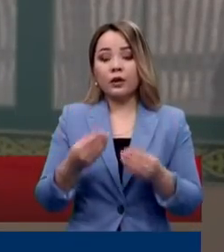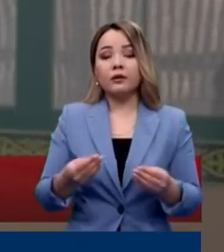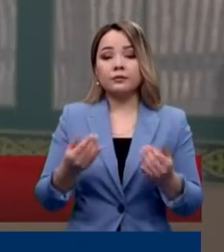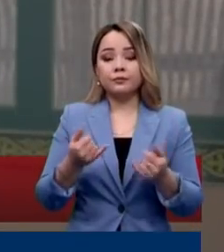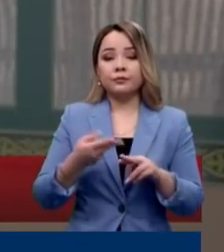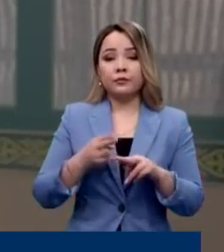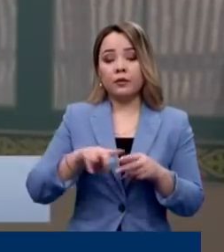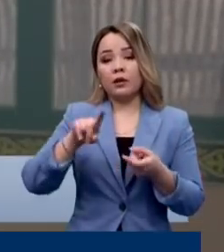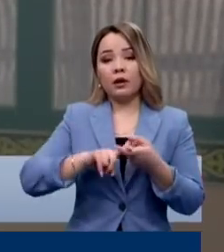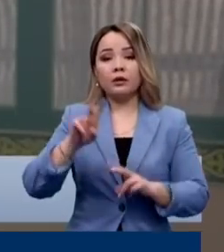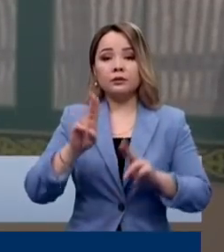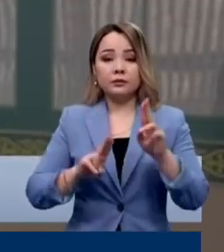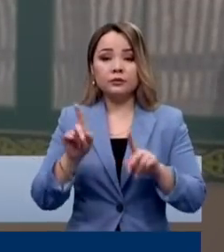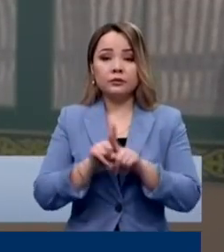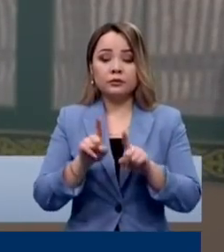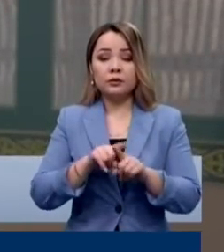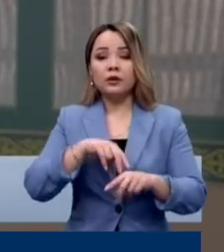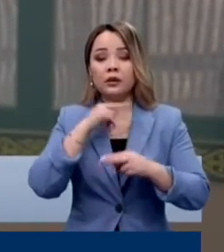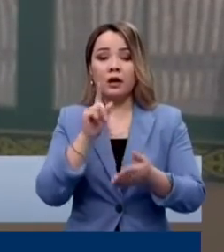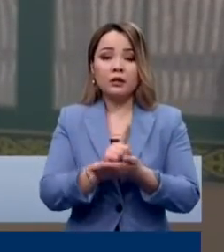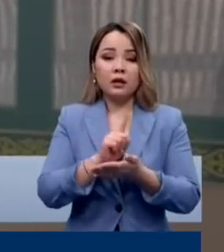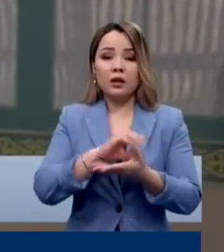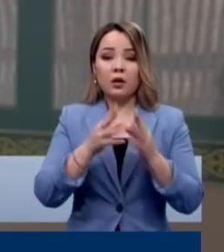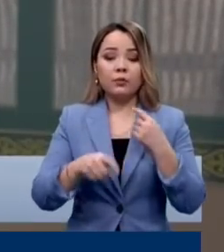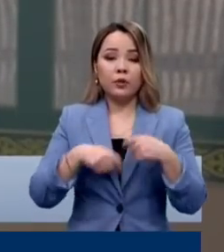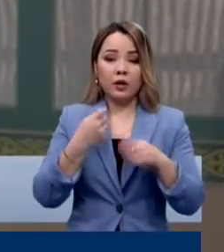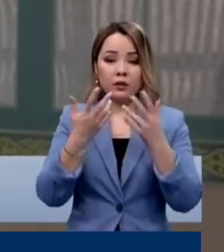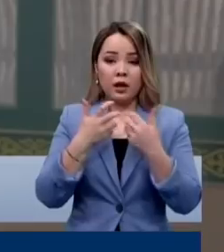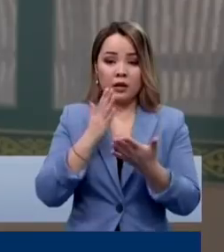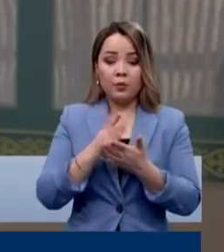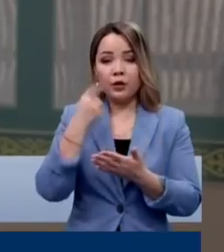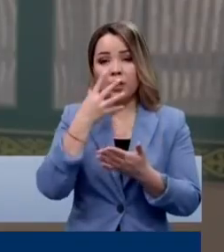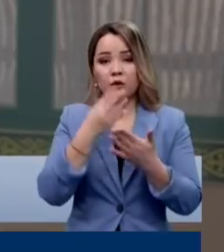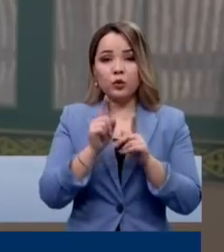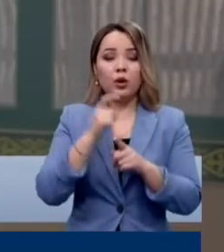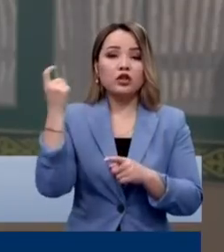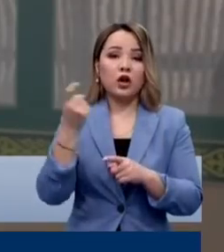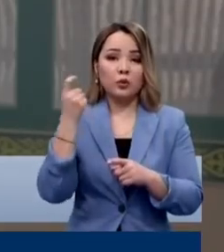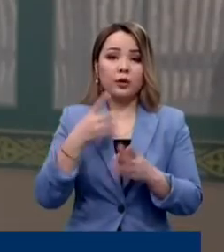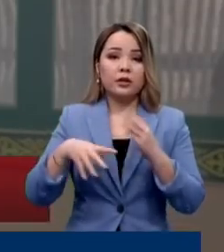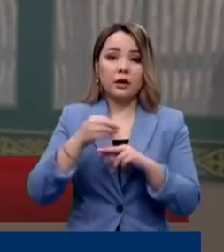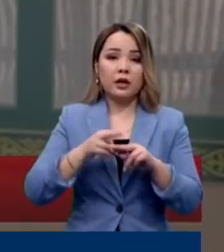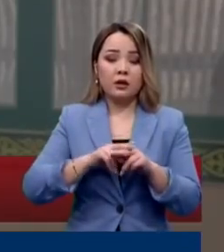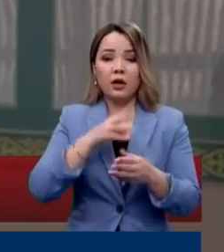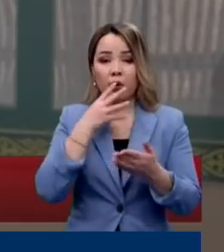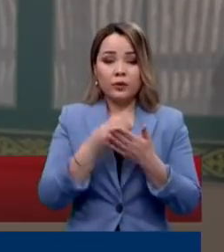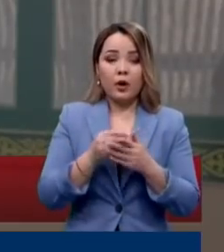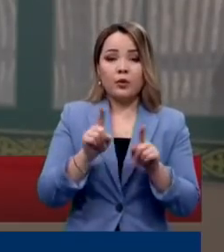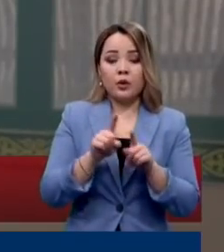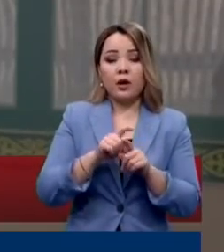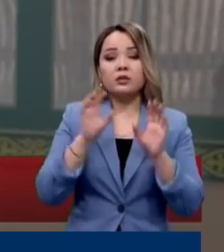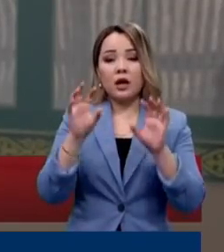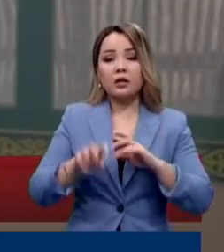Осы секілді айла тәсілдер бюджетке айтарлықтай салықтық шығындар әкеледі. Бұдан басқа жекелеген шаруа қожалықтары арнайы салық режимін